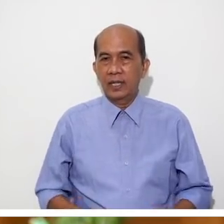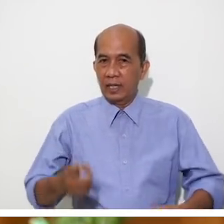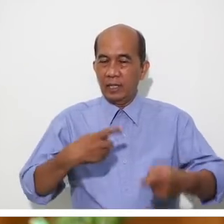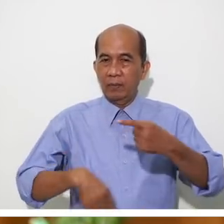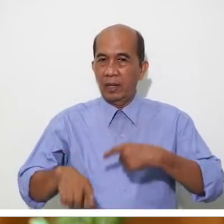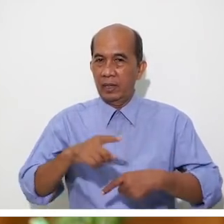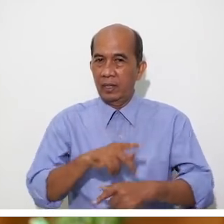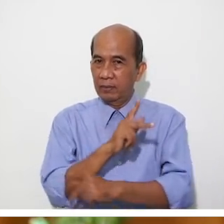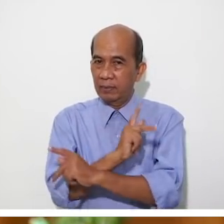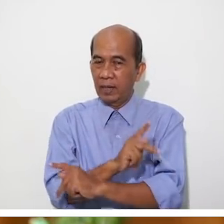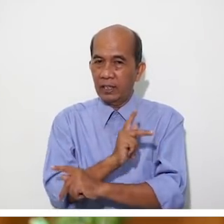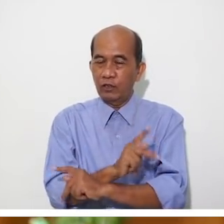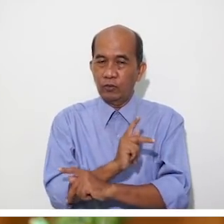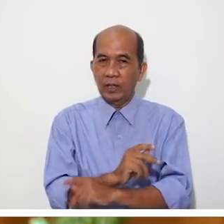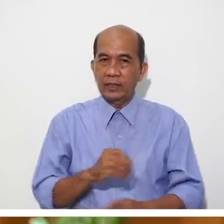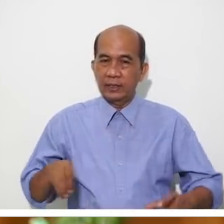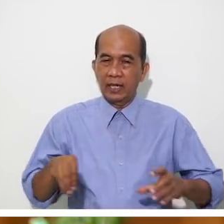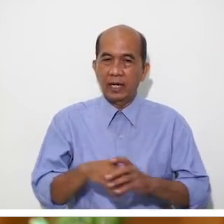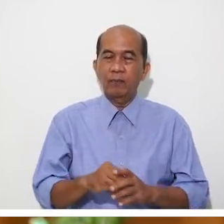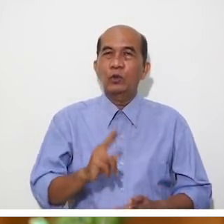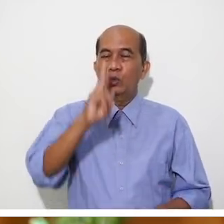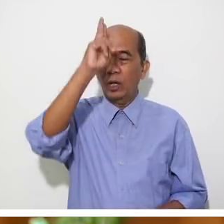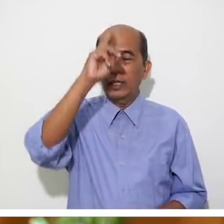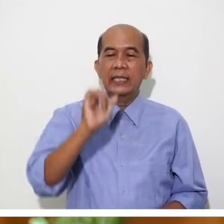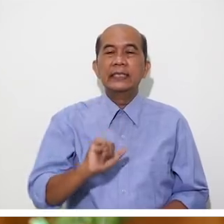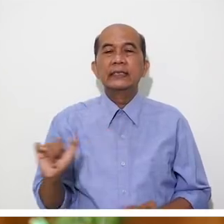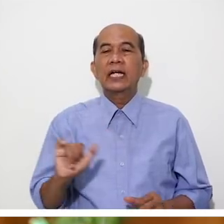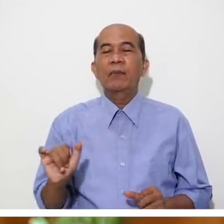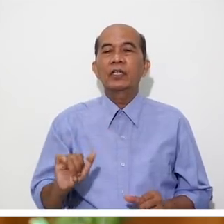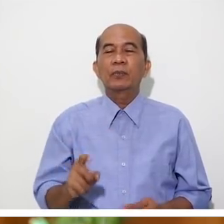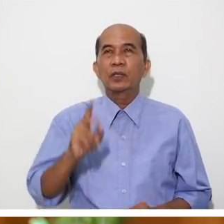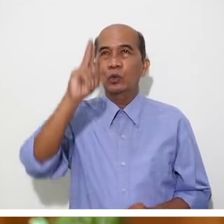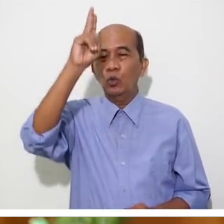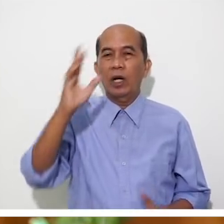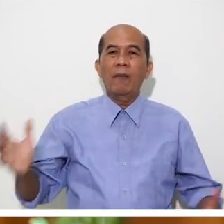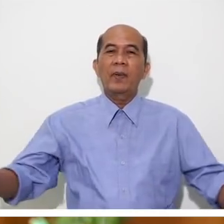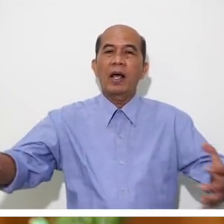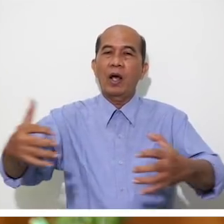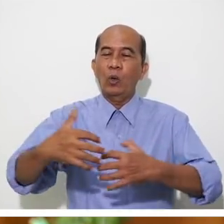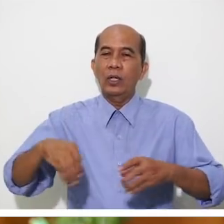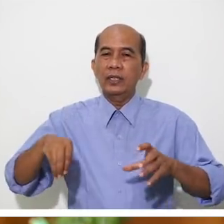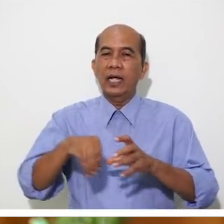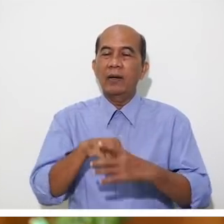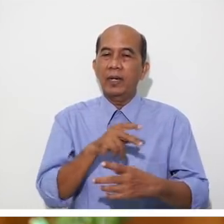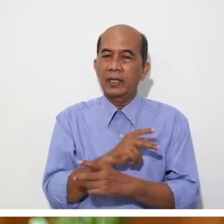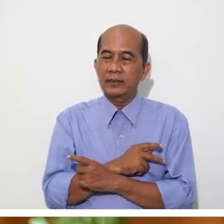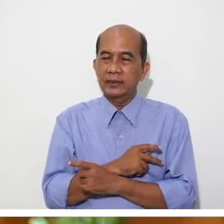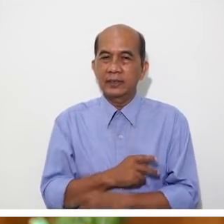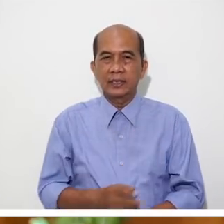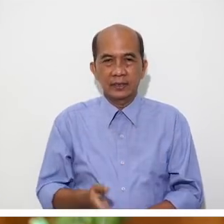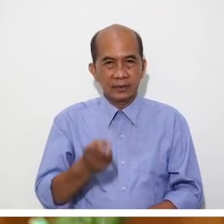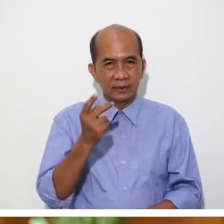kembalilah beraktivitas di dalam Tuhan, sama seperti Tuhan merangkul saudara dalam kasih-Nya. Demikian juga